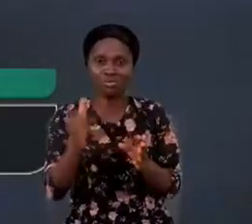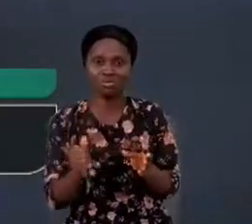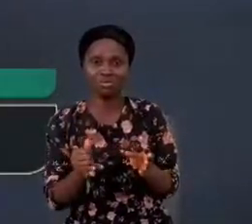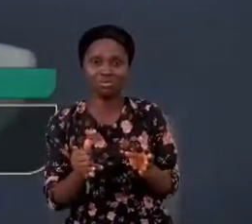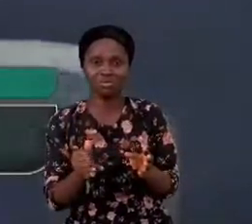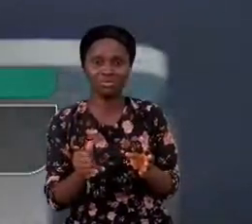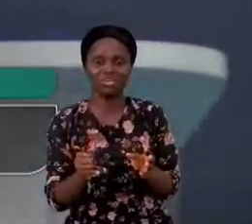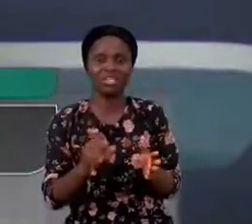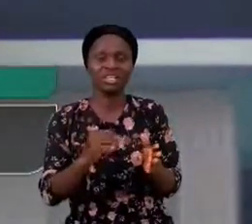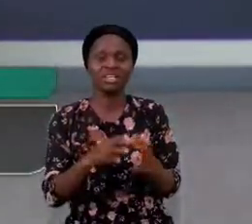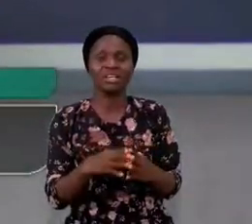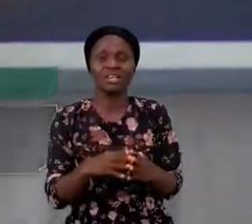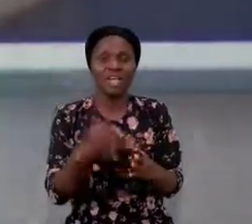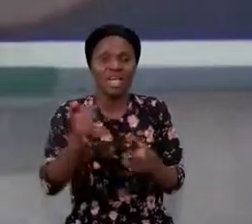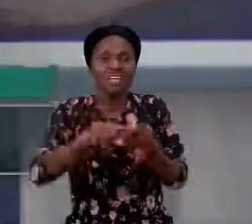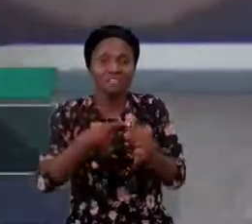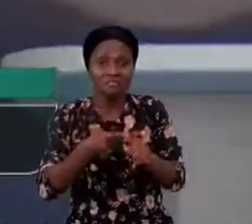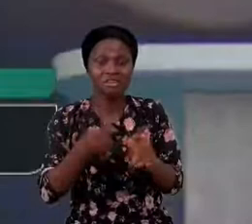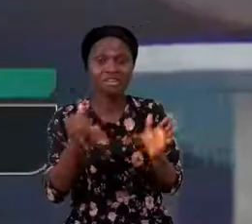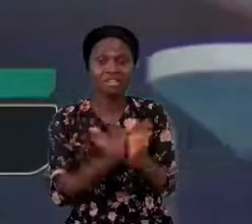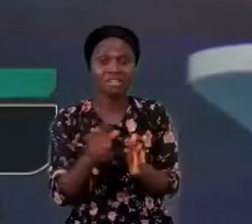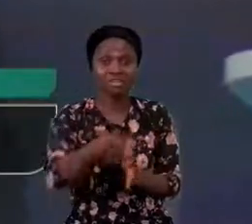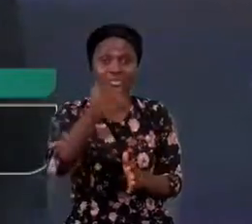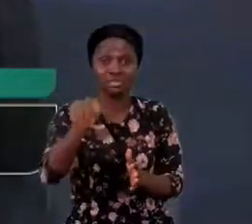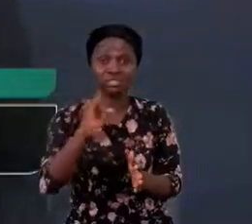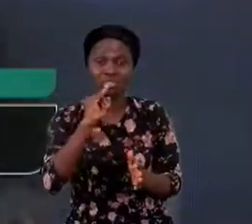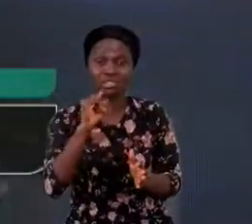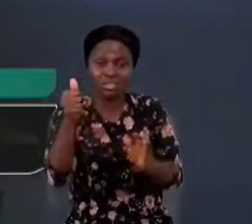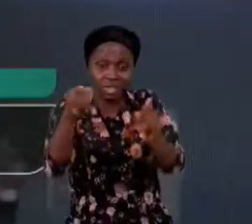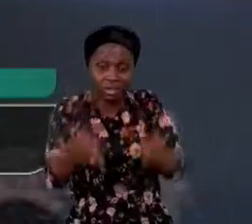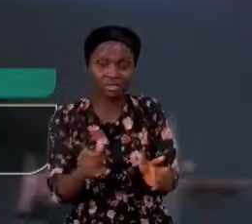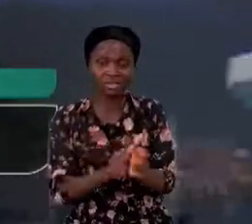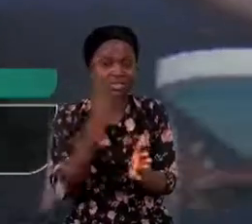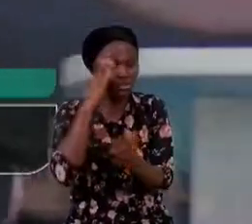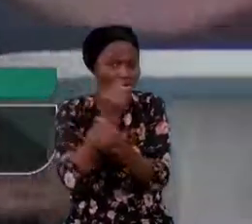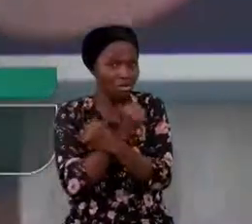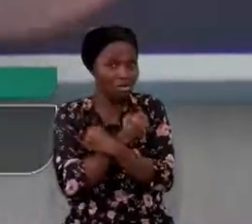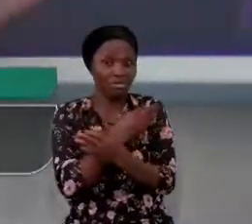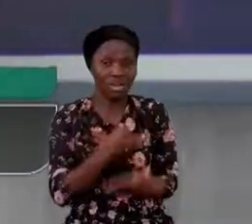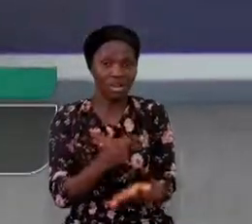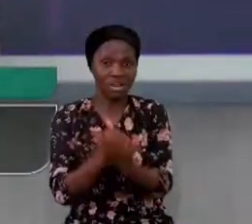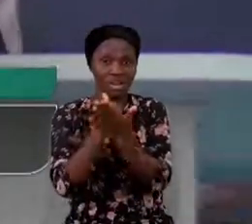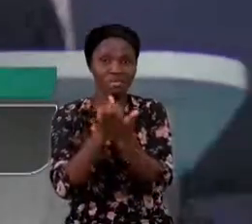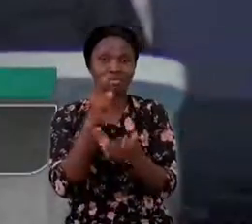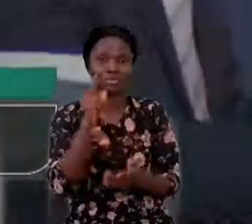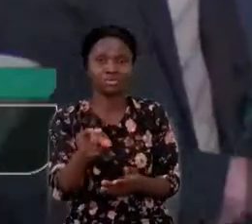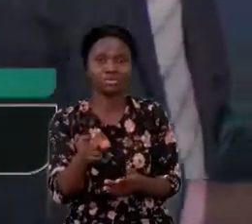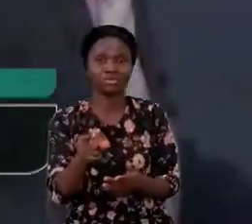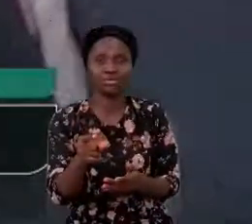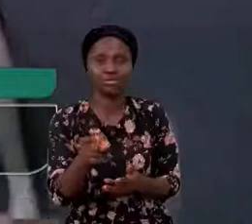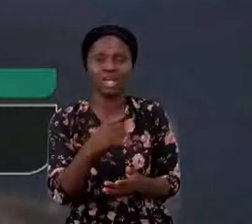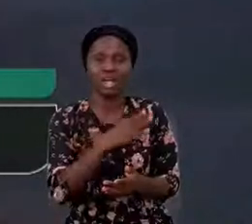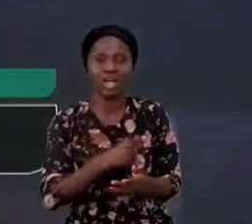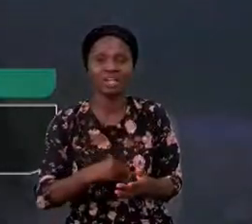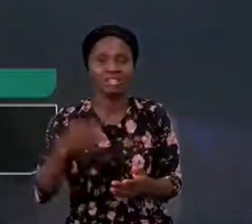là où nous sommes? Est-ce qu'il est utile ou nuisible? Et comme quand tu planifies